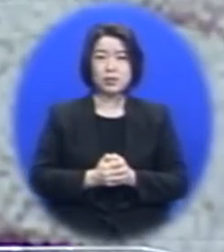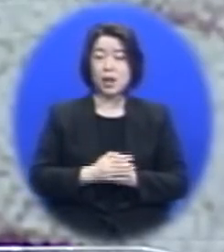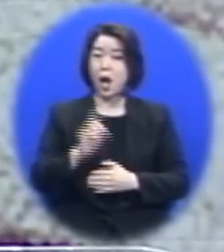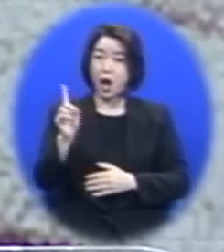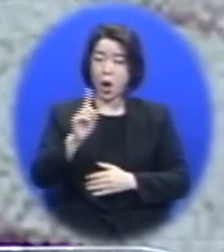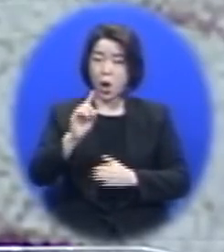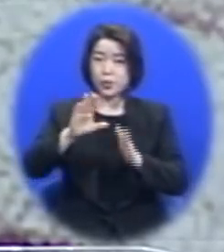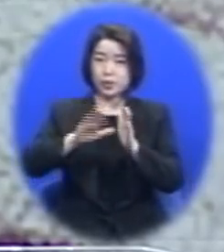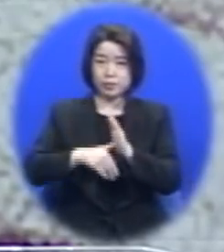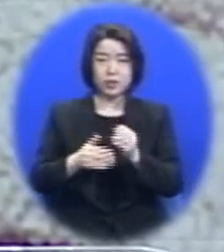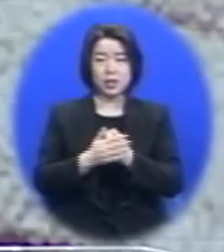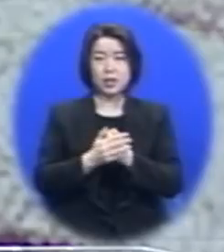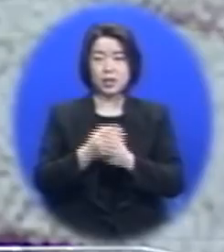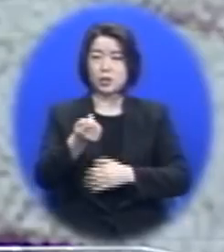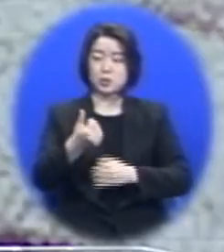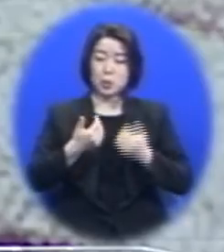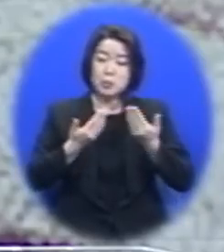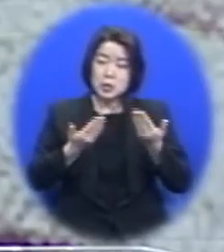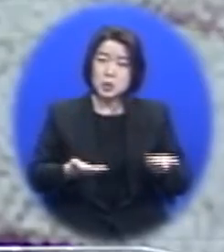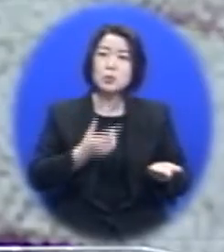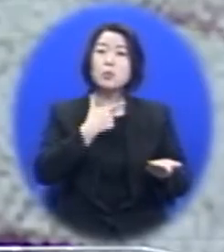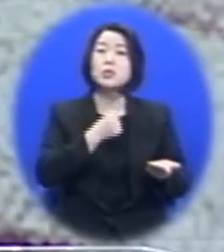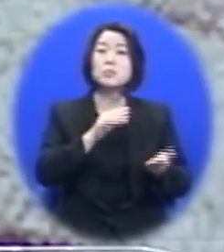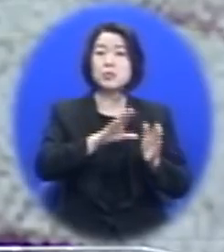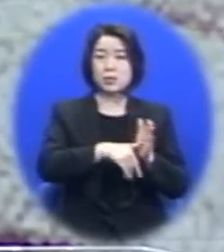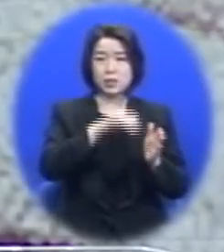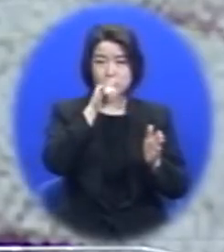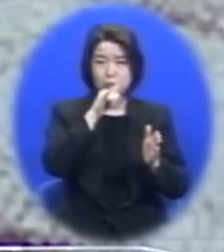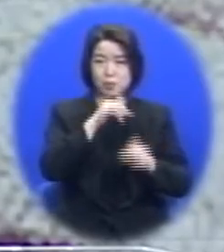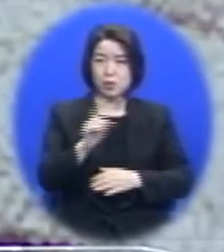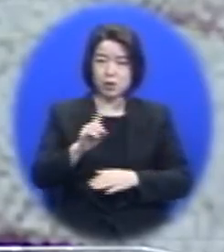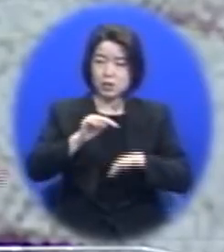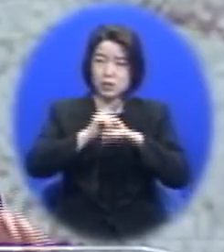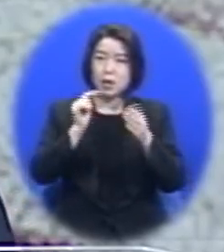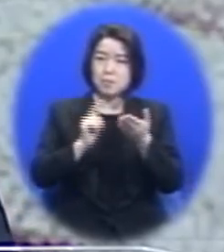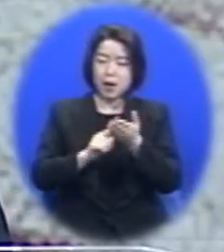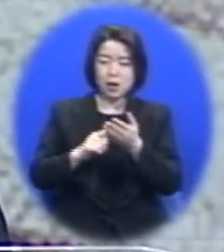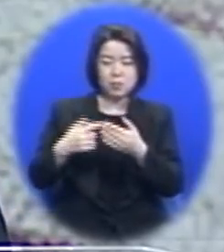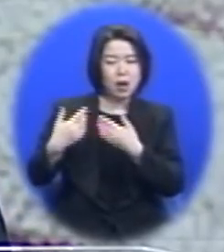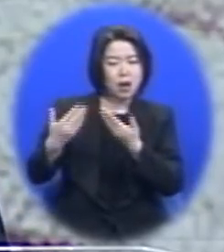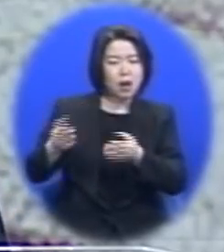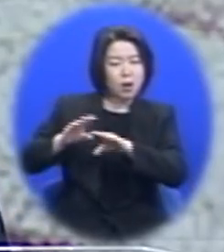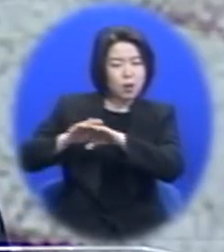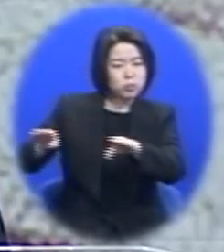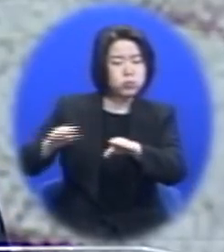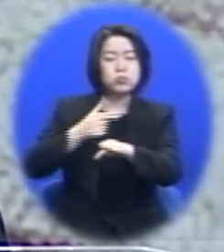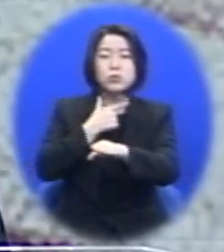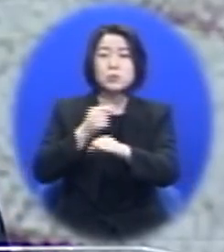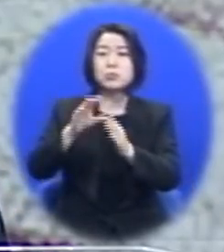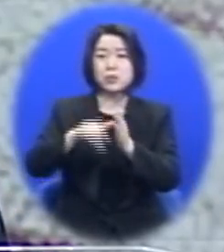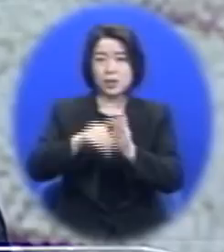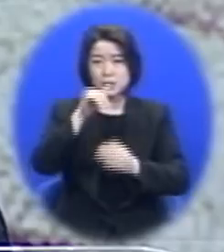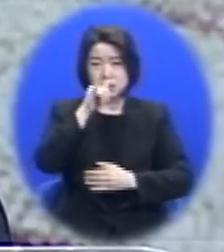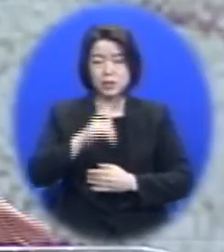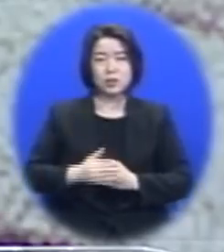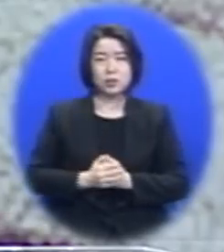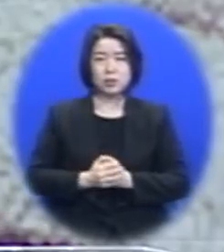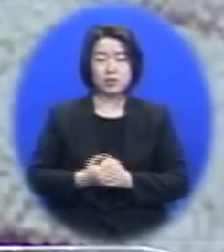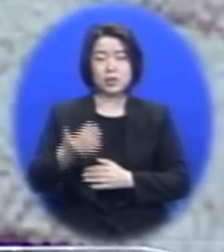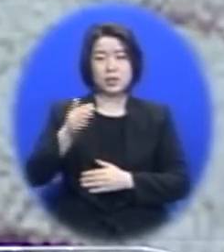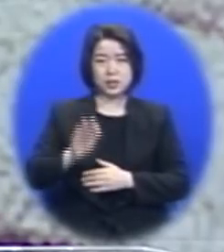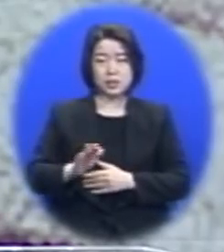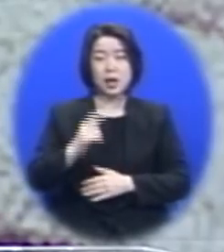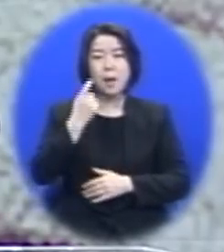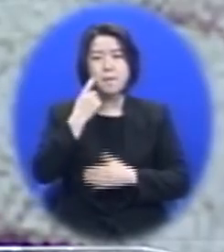어떤 때는 좀 쉬고 싶을 때도 있고 어떤 때는 좀 마음을 좀 풀어 버리고 싶은 대도 있었습니다 그런데